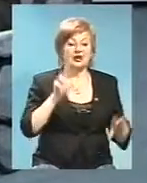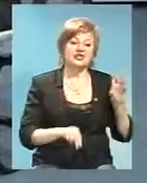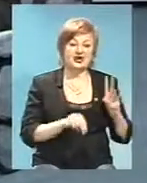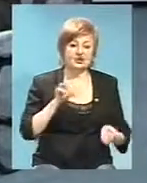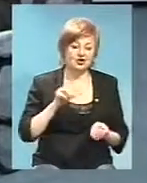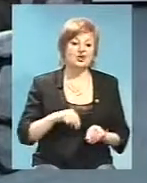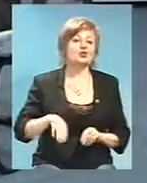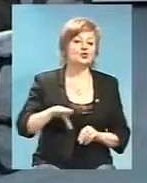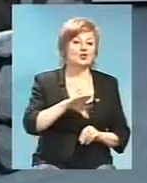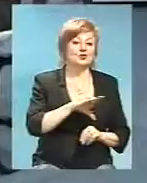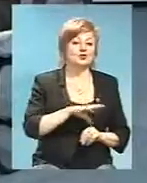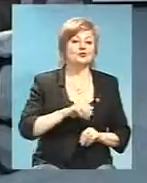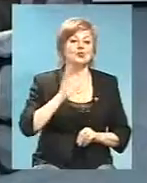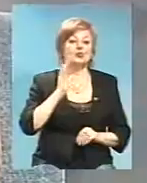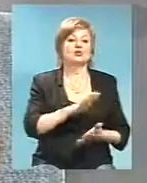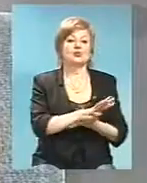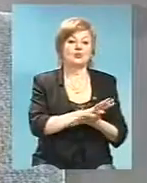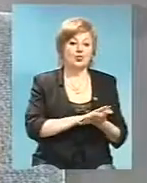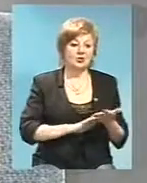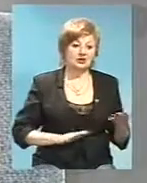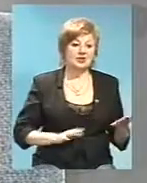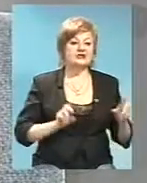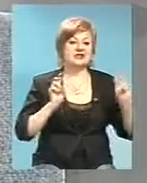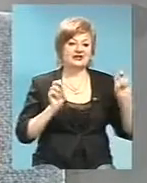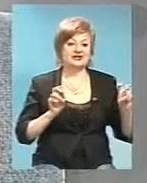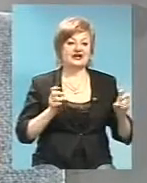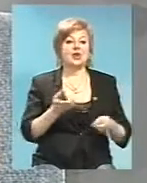це буде не останній раз, бо ми будемо продовжувати цю тему.